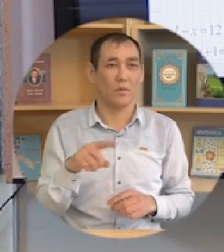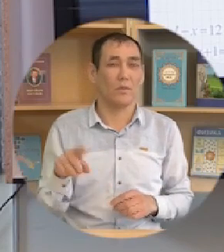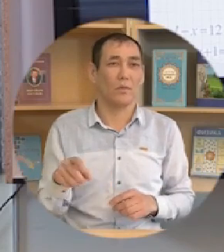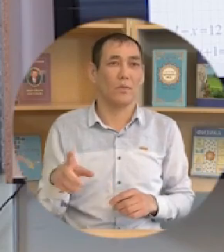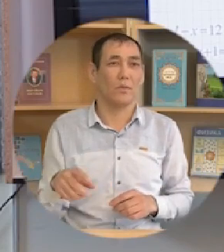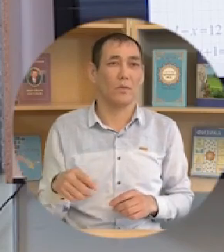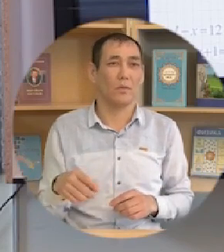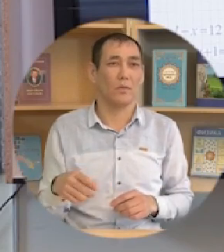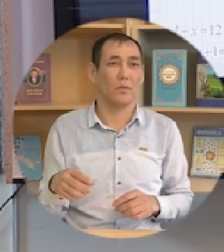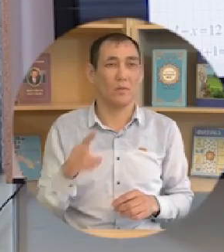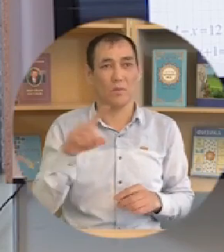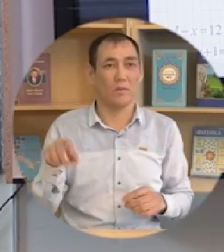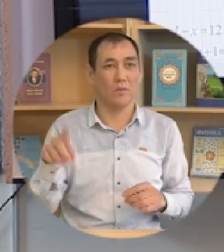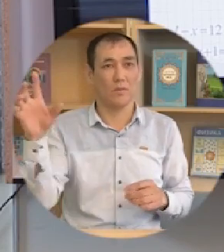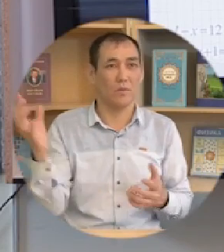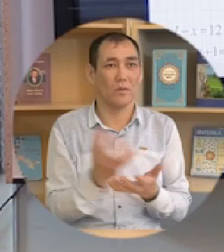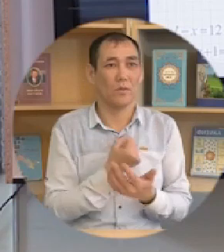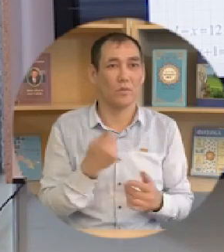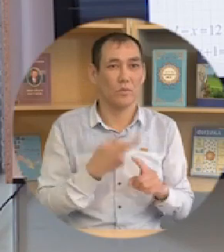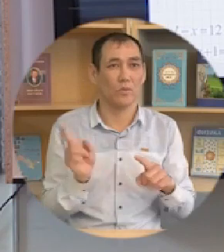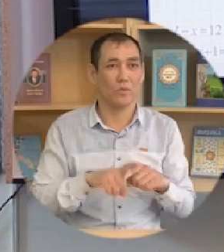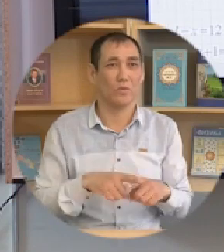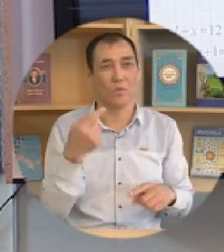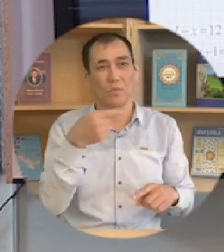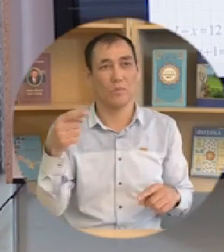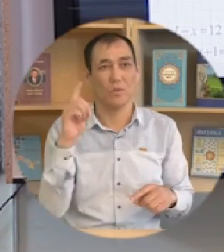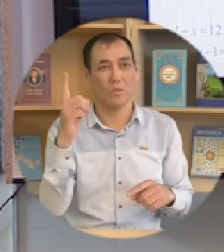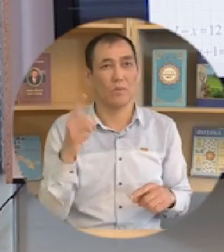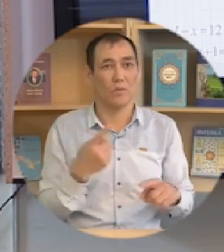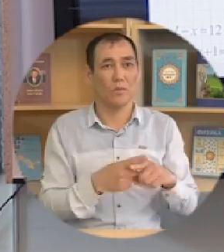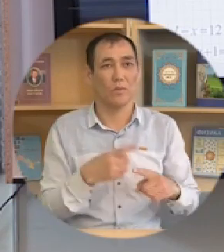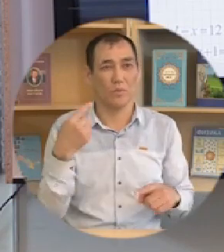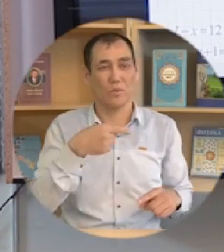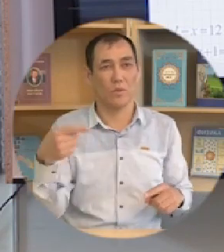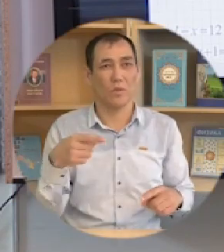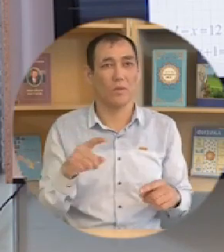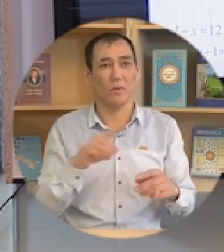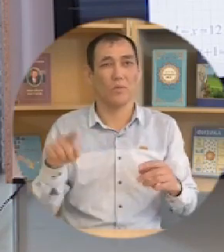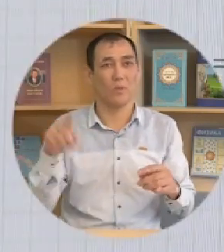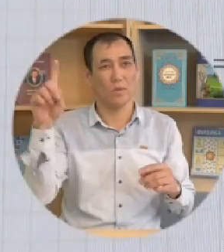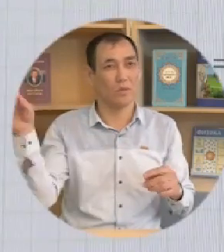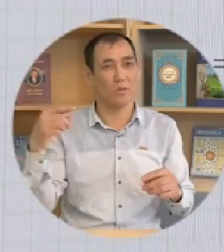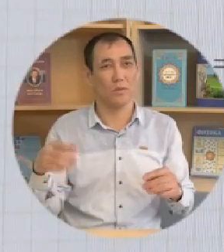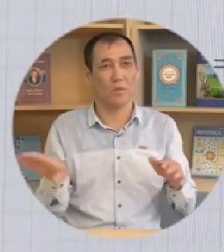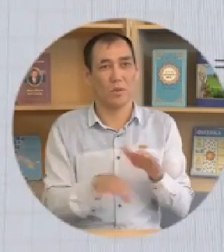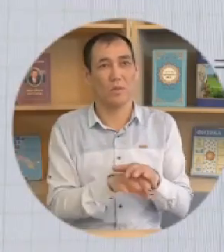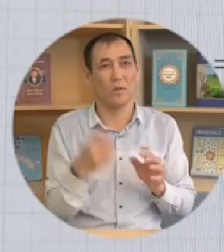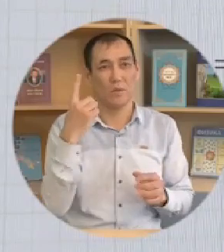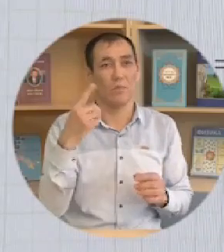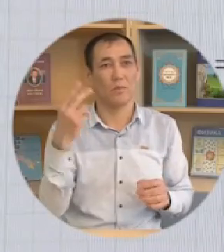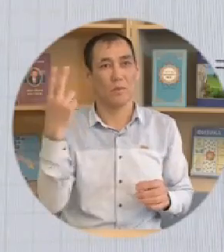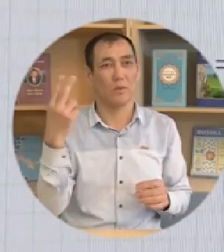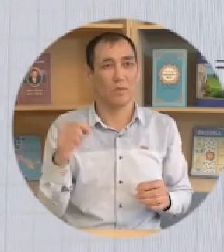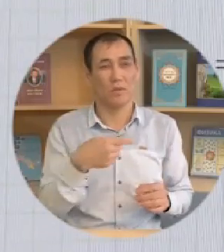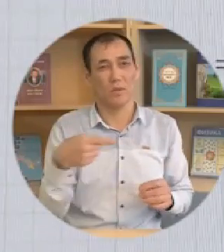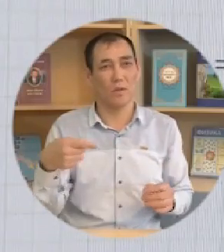бұның корелерін табуымыз үшін минус 1 қосу алу корен астында 1-дің